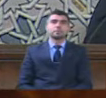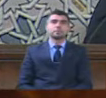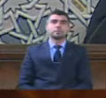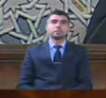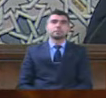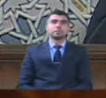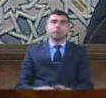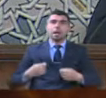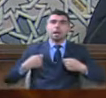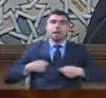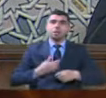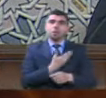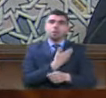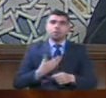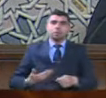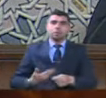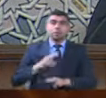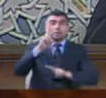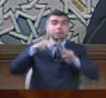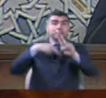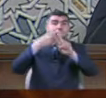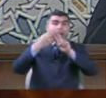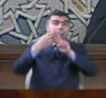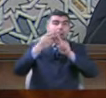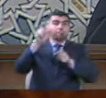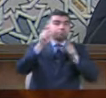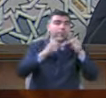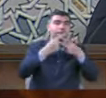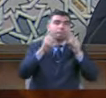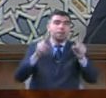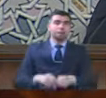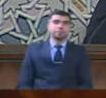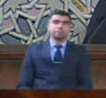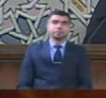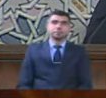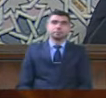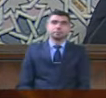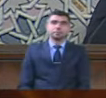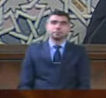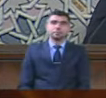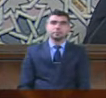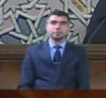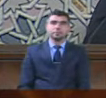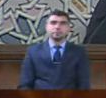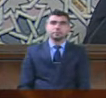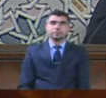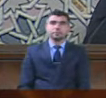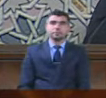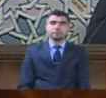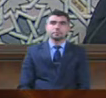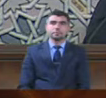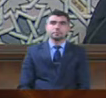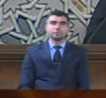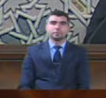الكلمة للسيد رئيس الحكومة للجواب على التعقيبات فيما تبقى من الوقت. سيد الرئيس،